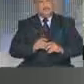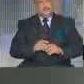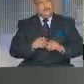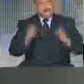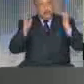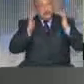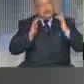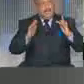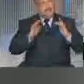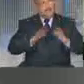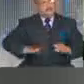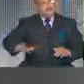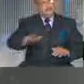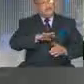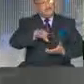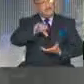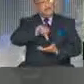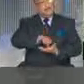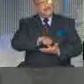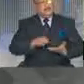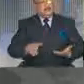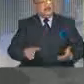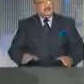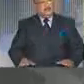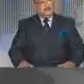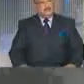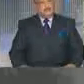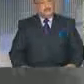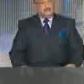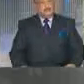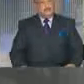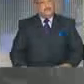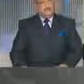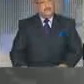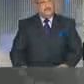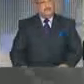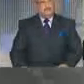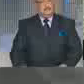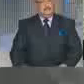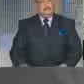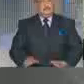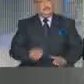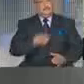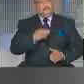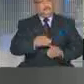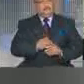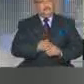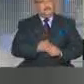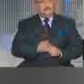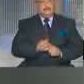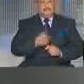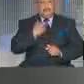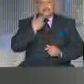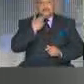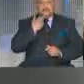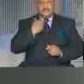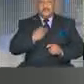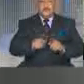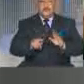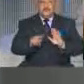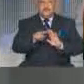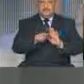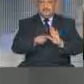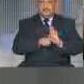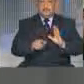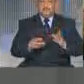باش نجلبوا به السواح اللي مش السايح اللي جاي داكورد ويجي للبحر ويجي للشمس، فما سايح